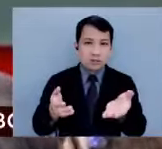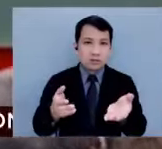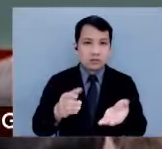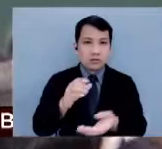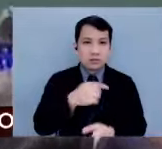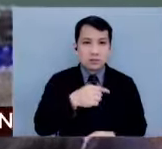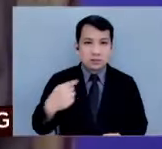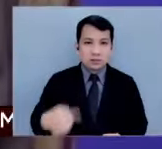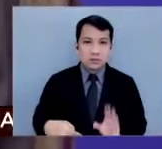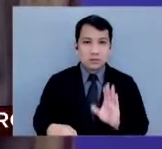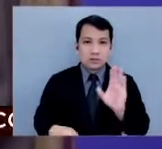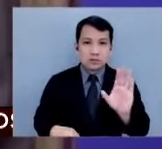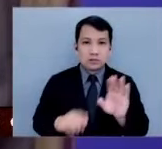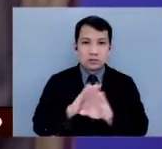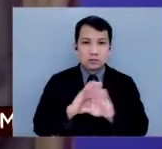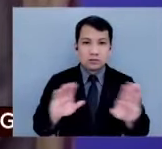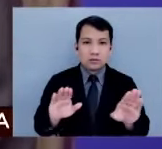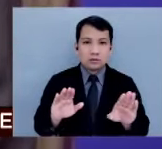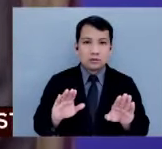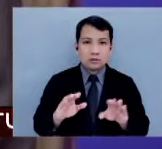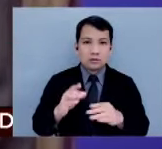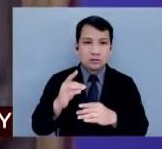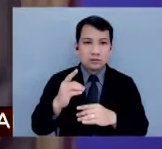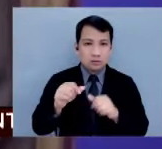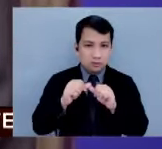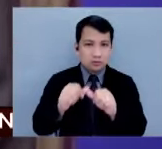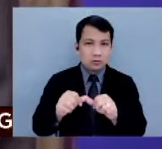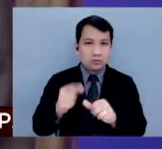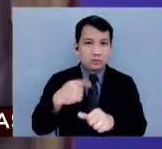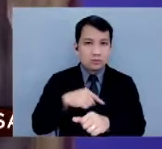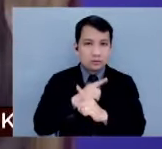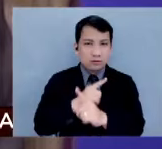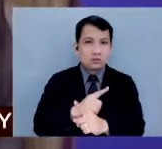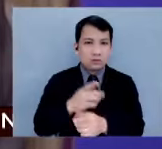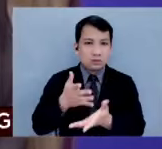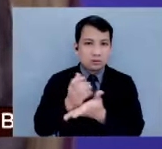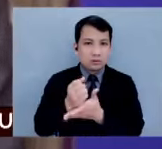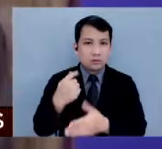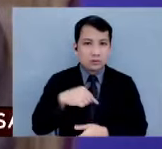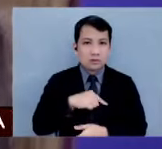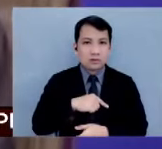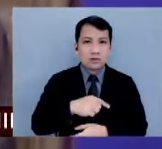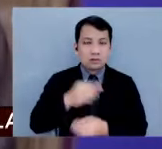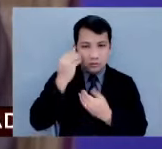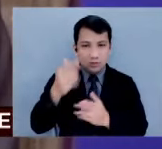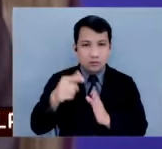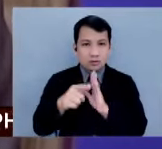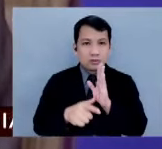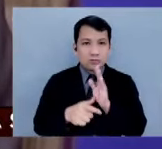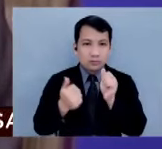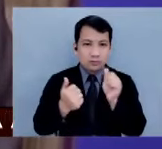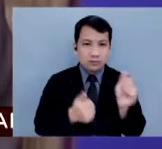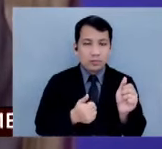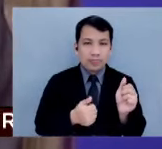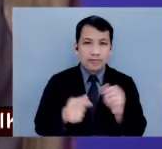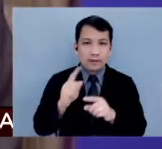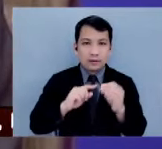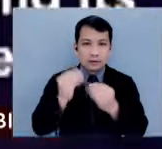Yi, hindi magpapaawat ang China sa pagdepensa sa kanilang karapatan alinsunod anila sa batas. Aaksyonan daw nila